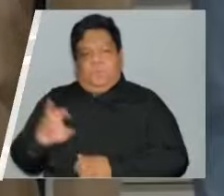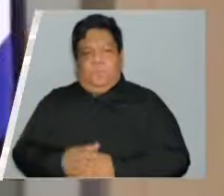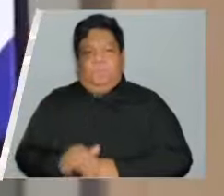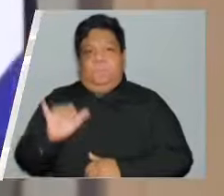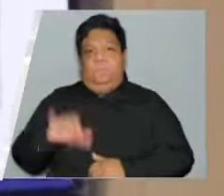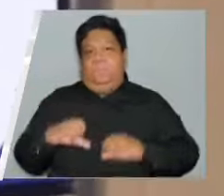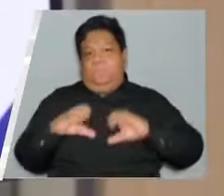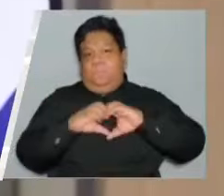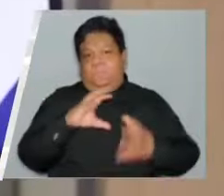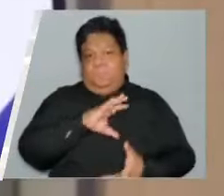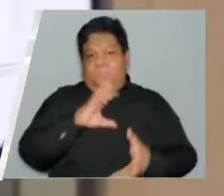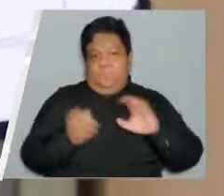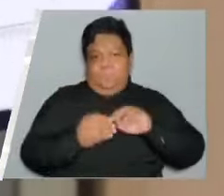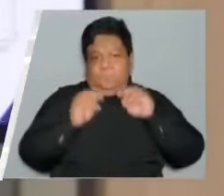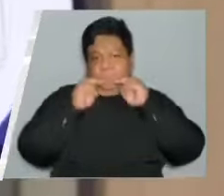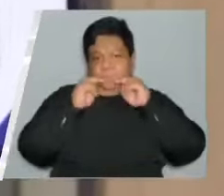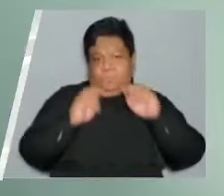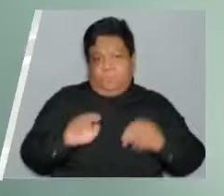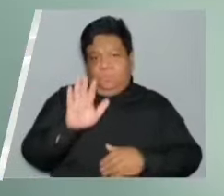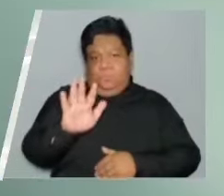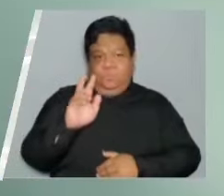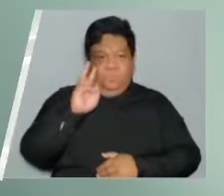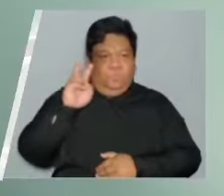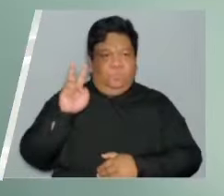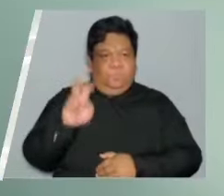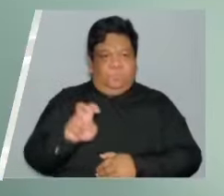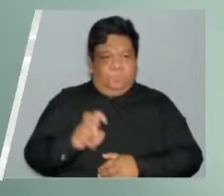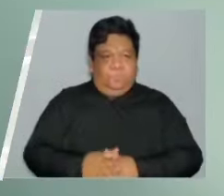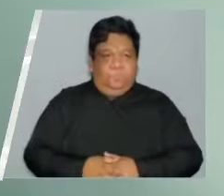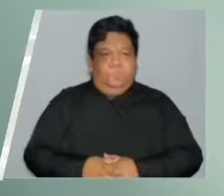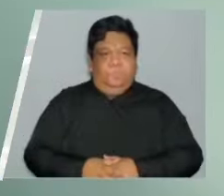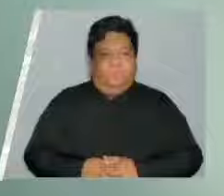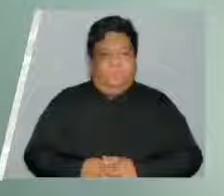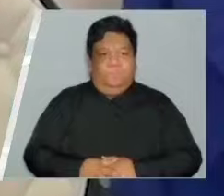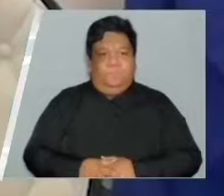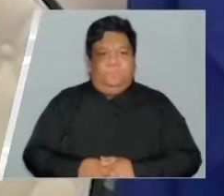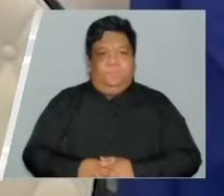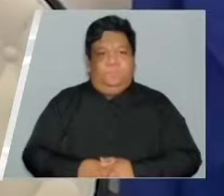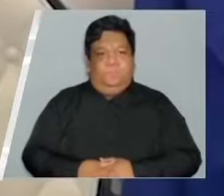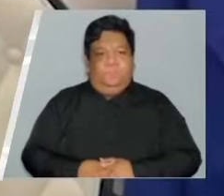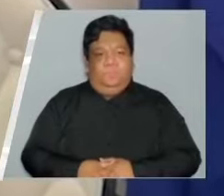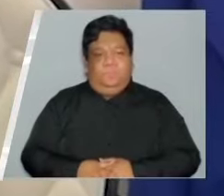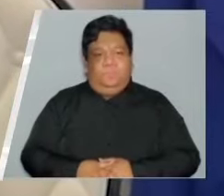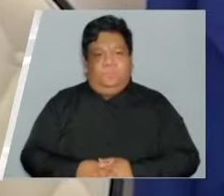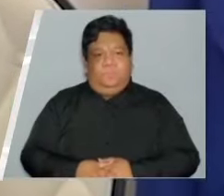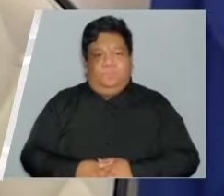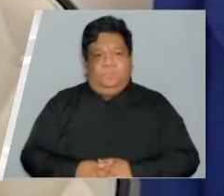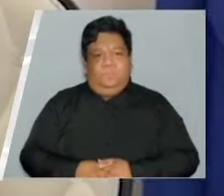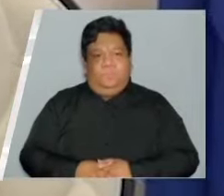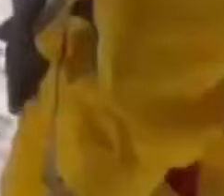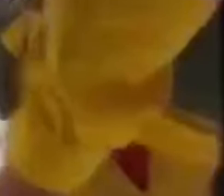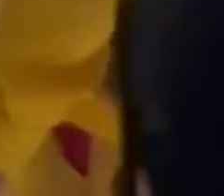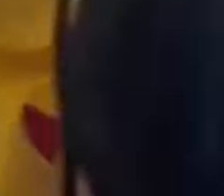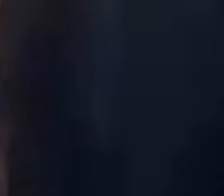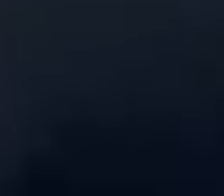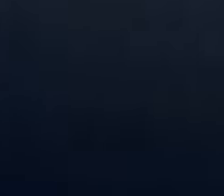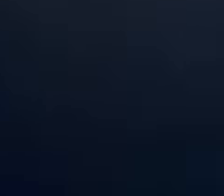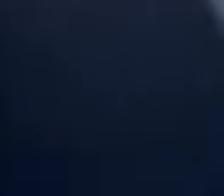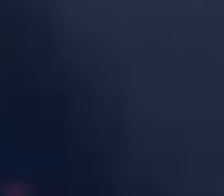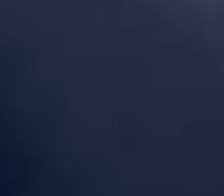News, Russell Simorio ng GMA Regional TV 1 North Central Luzon, ang inyong saksi.